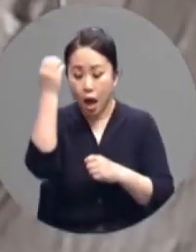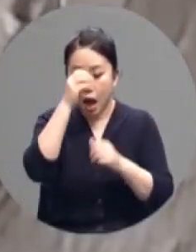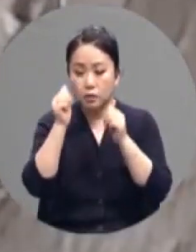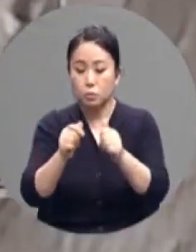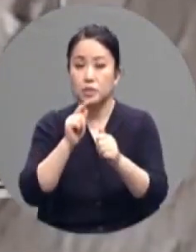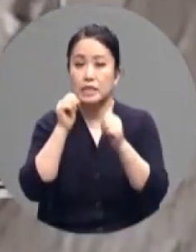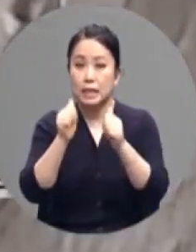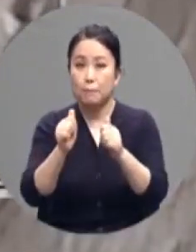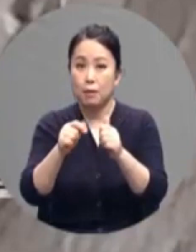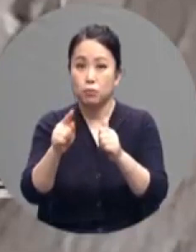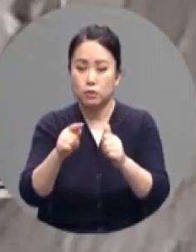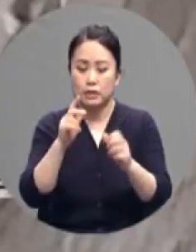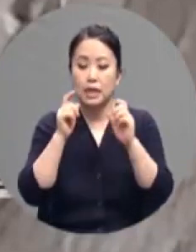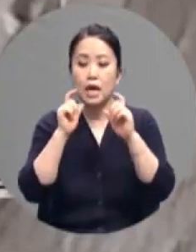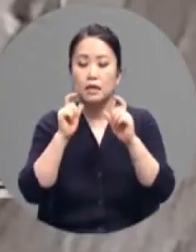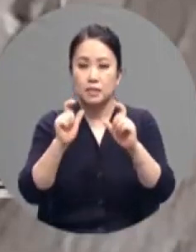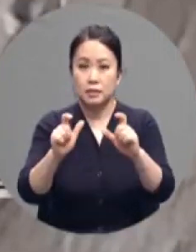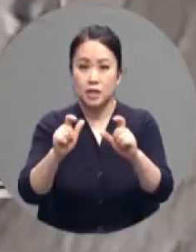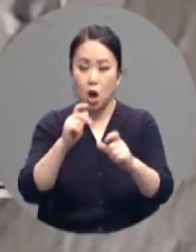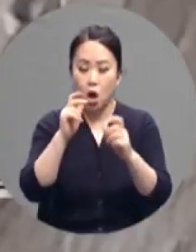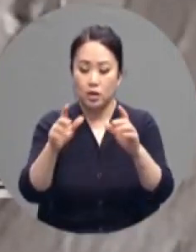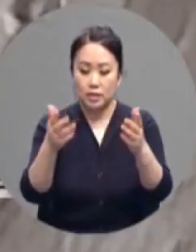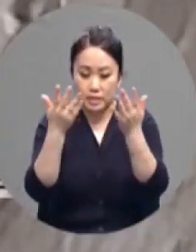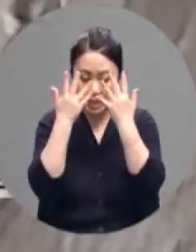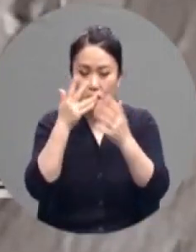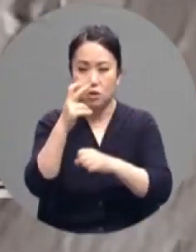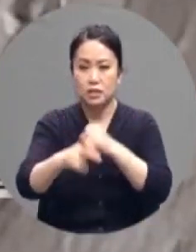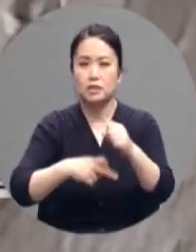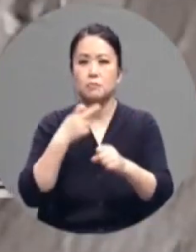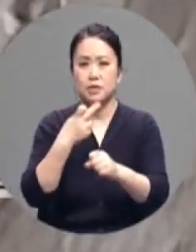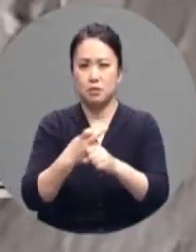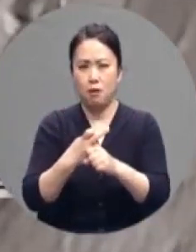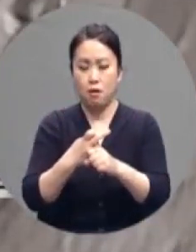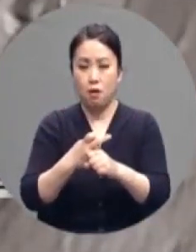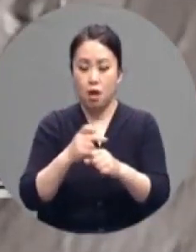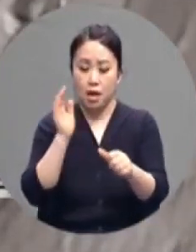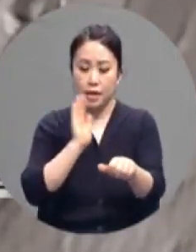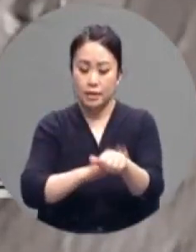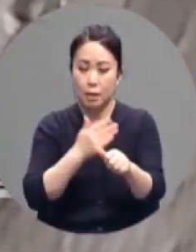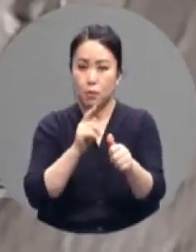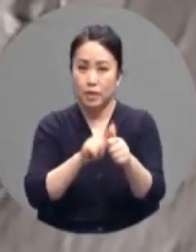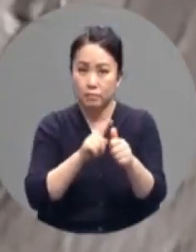이미 징역 12년을 선고받은 가해자의 범행 동기를 밝힐 필요가 있다면서